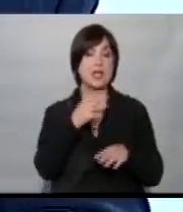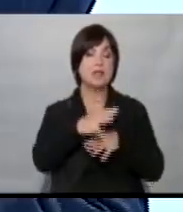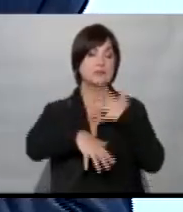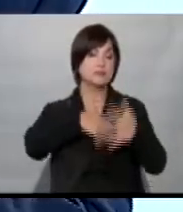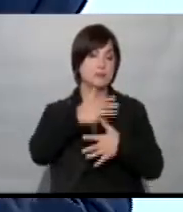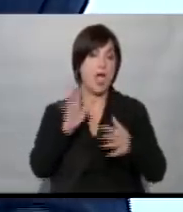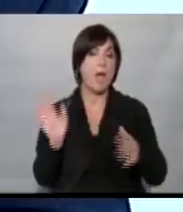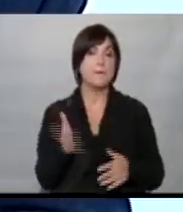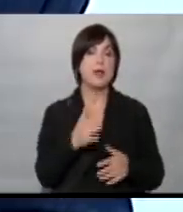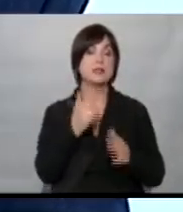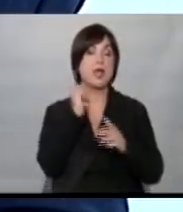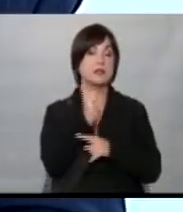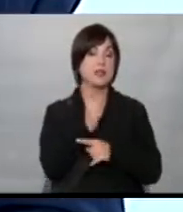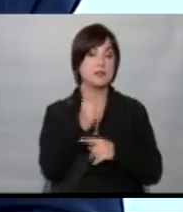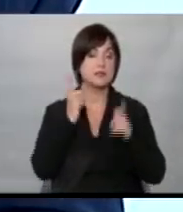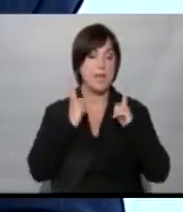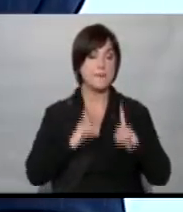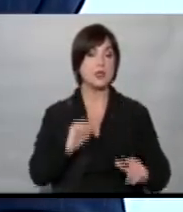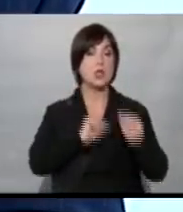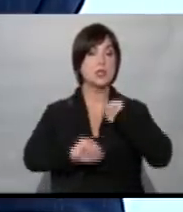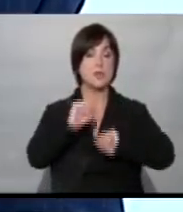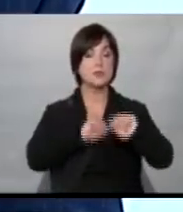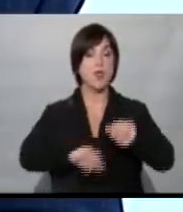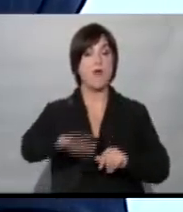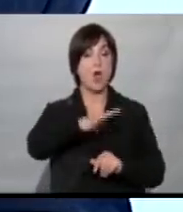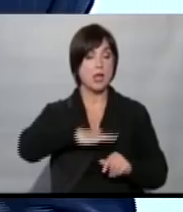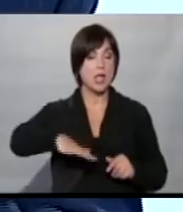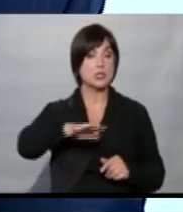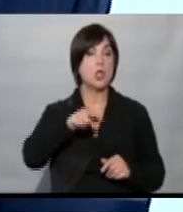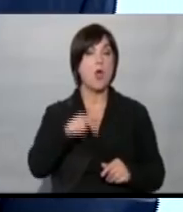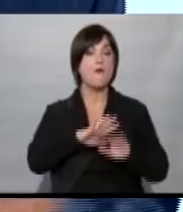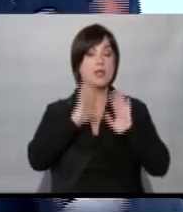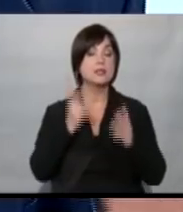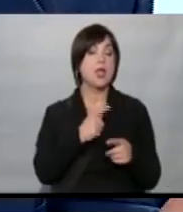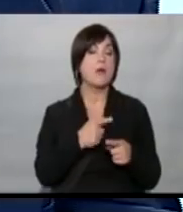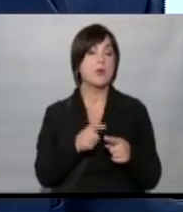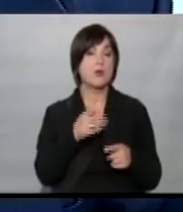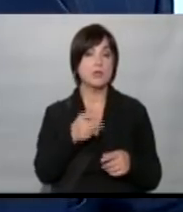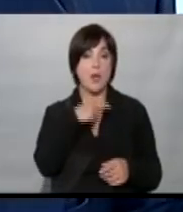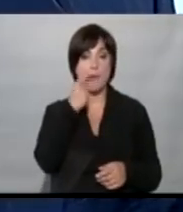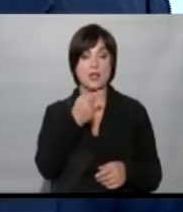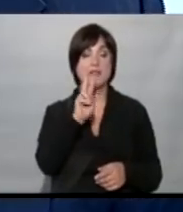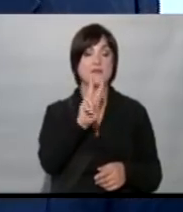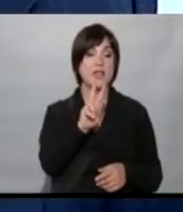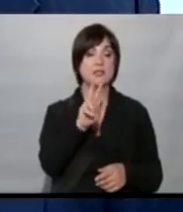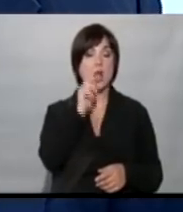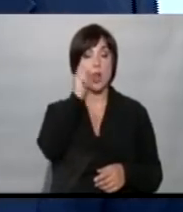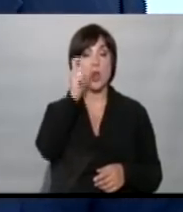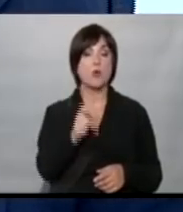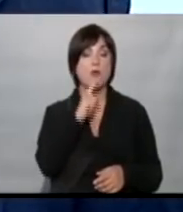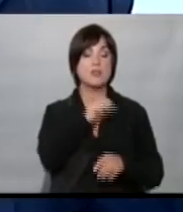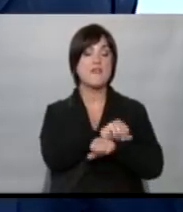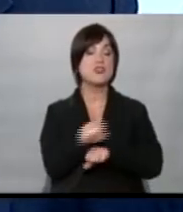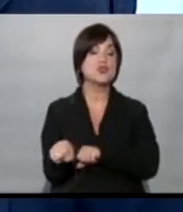дестабилизација, повторно закана за мирот и безбедноста во регионот. И тоа се поради, пак кажувам, двајца луѓе што вие сте